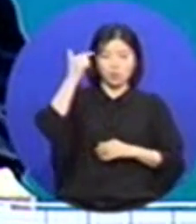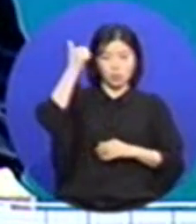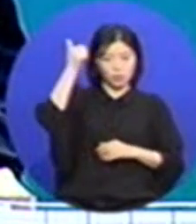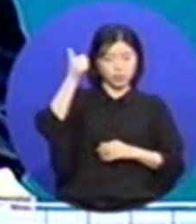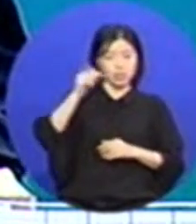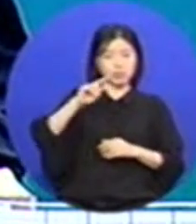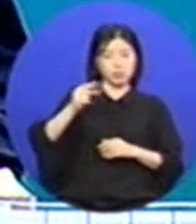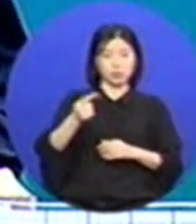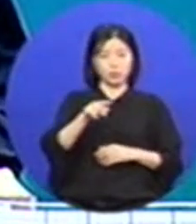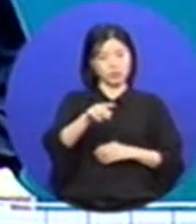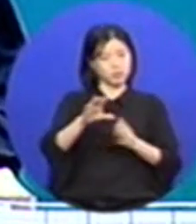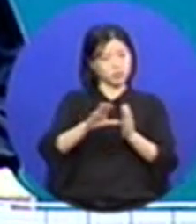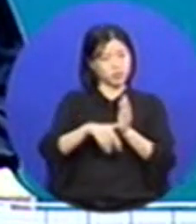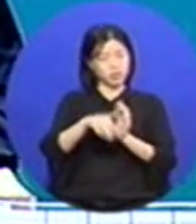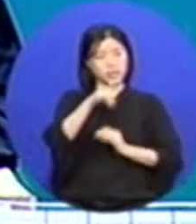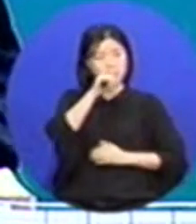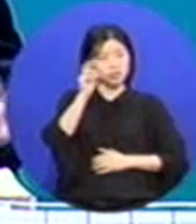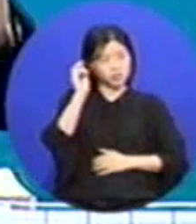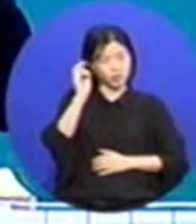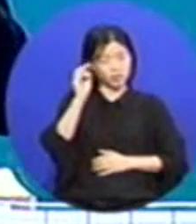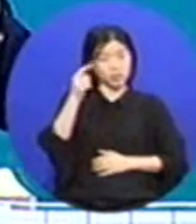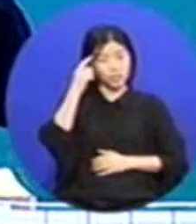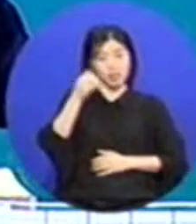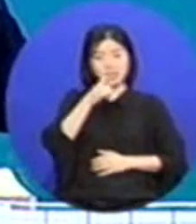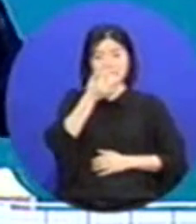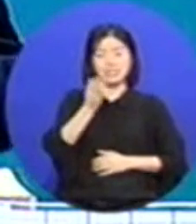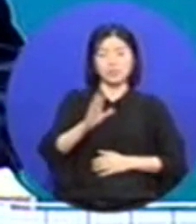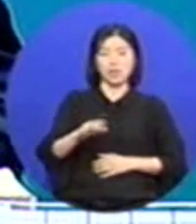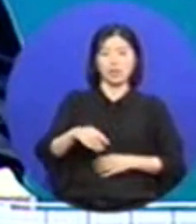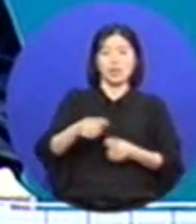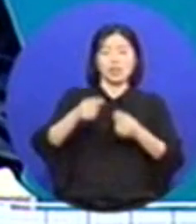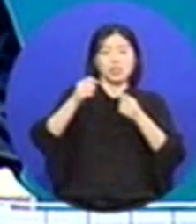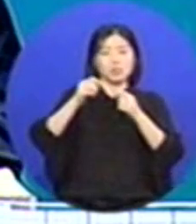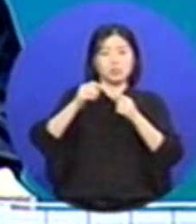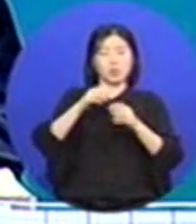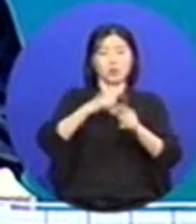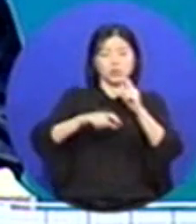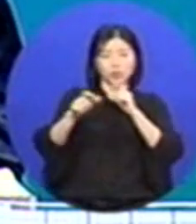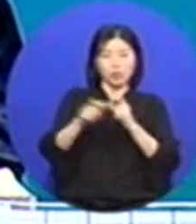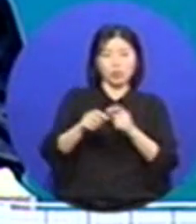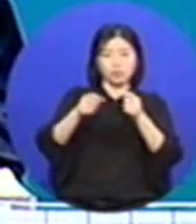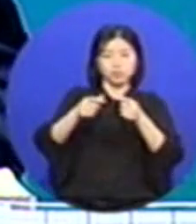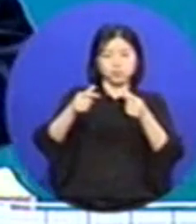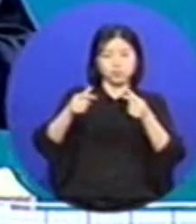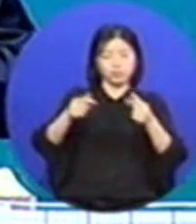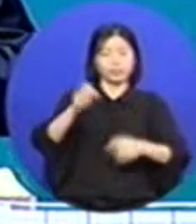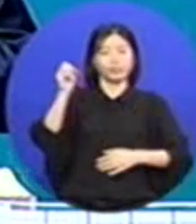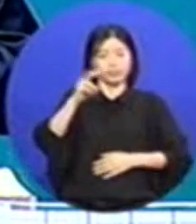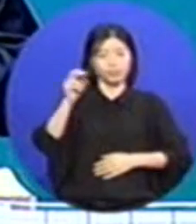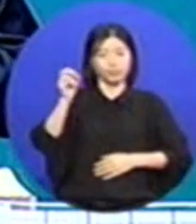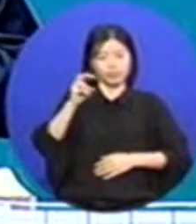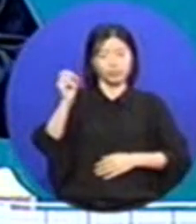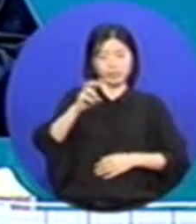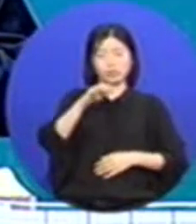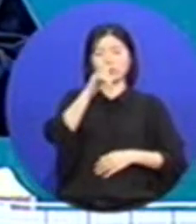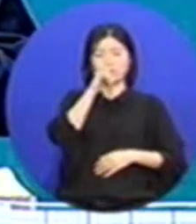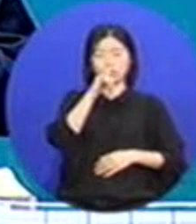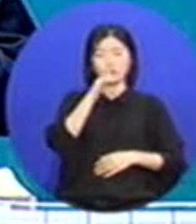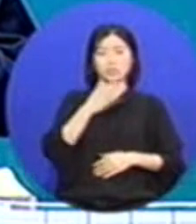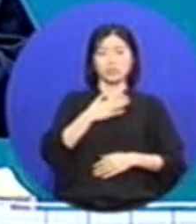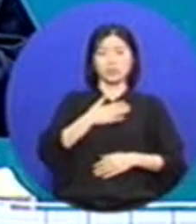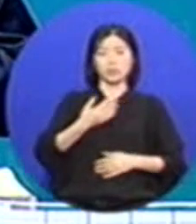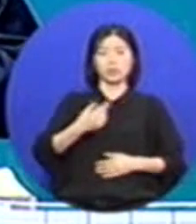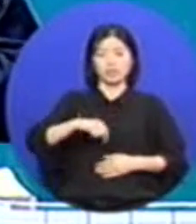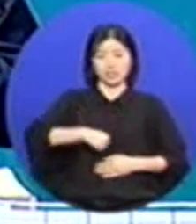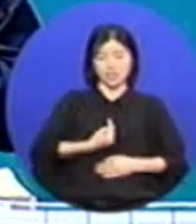있을까 생각하시겠지만 점점점 그런 일이 자주 일어납니다 저 자신에 대해서 어떤 때 실망할 때도